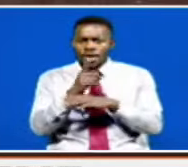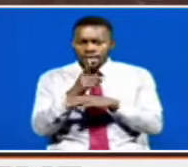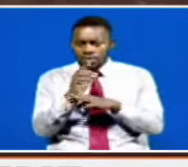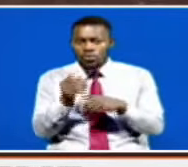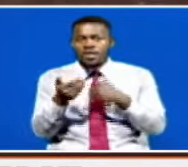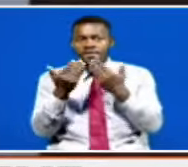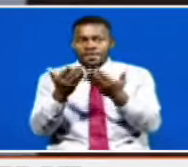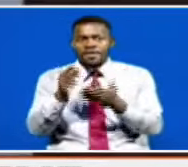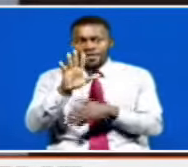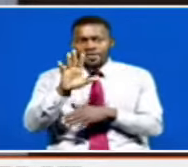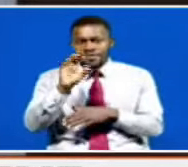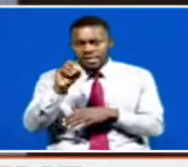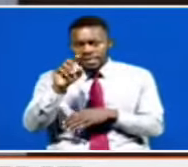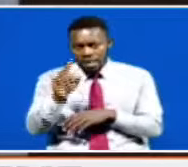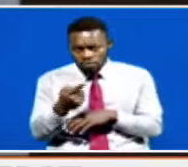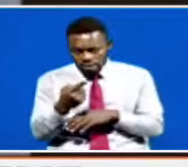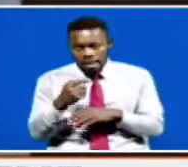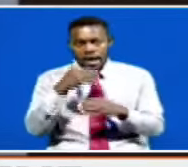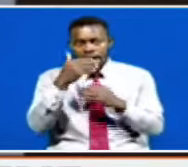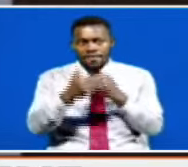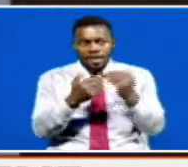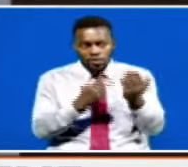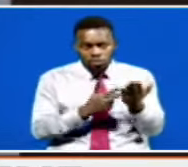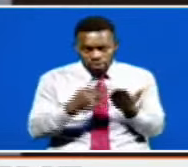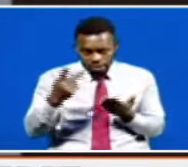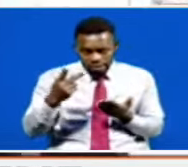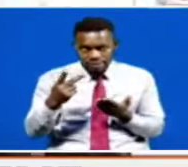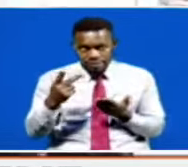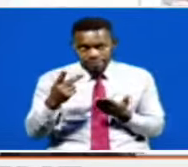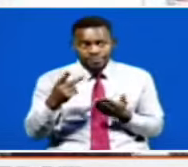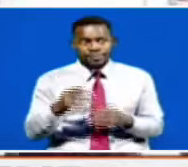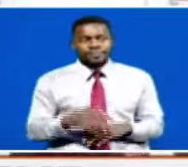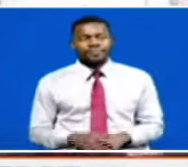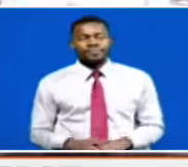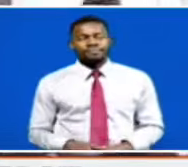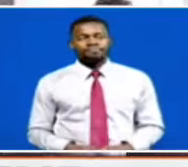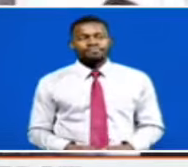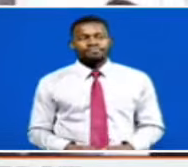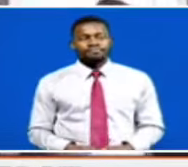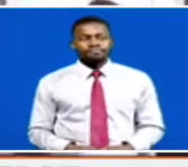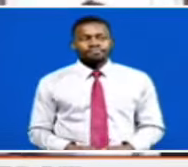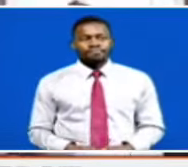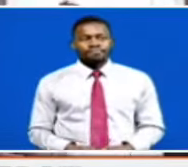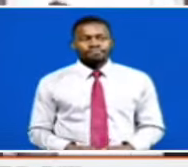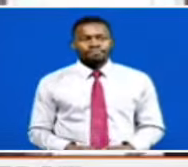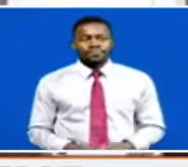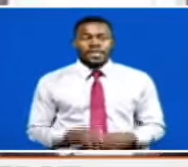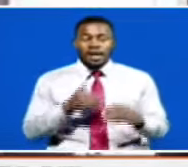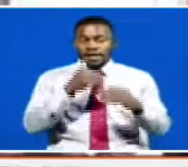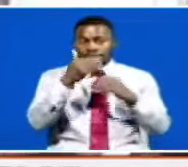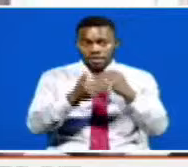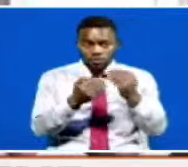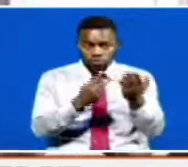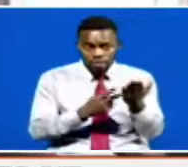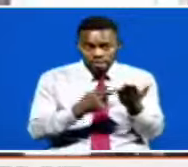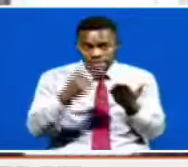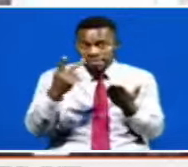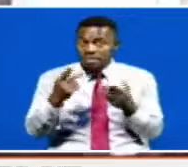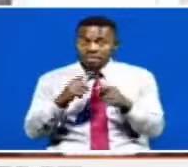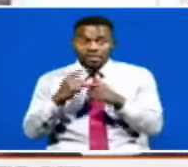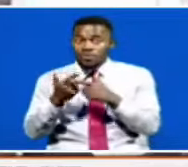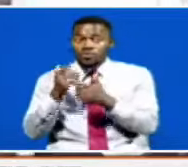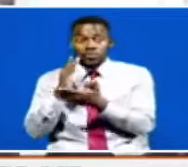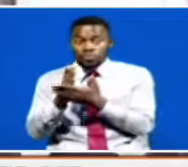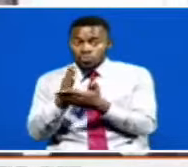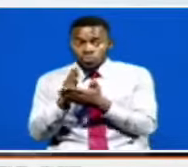kwa muda wa wiki mbili basi nyumba yake ingeteketezwa. Wiki mbili vitisho hivyo vikao